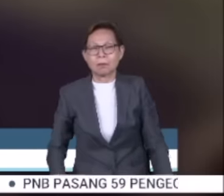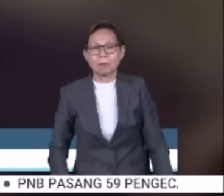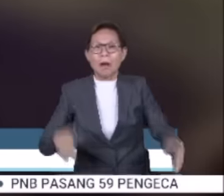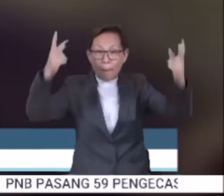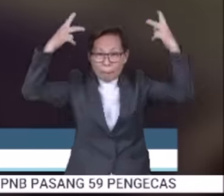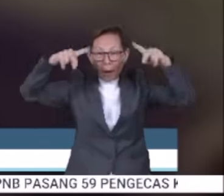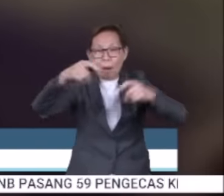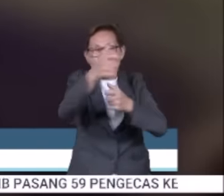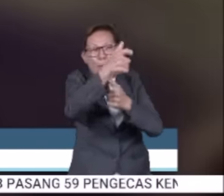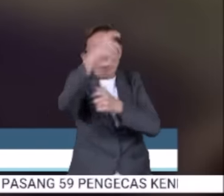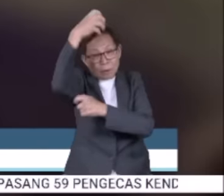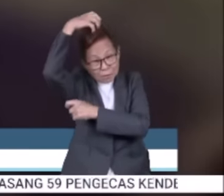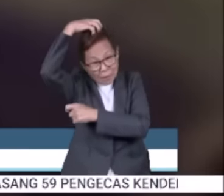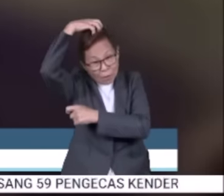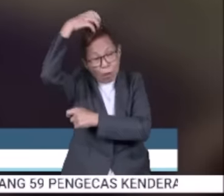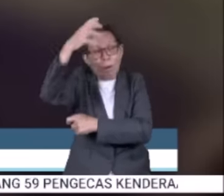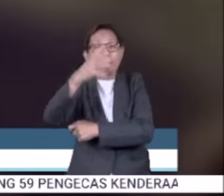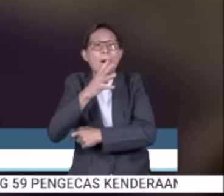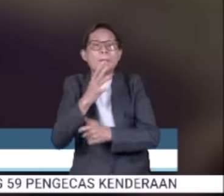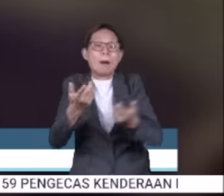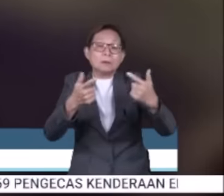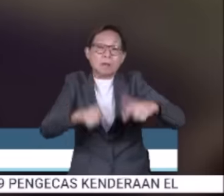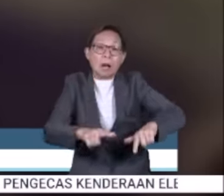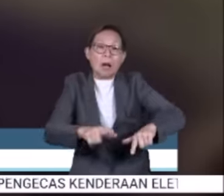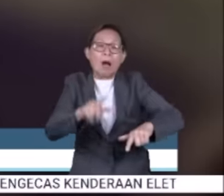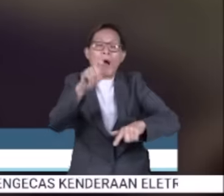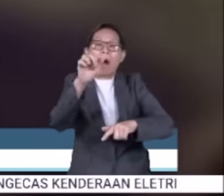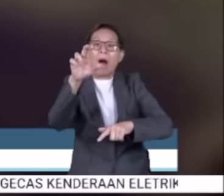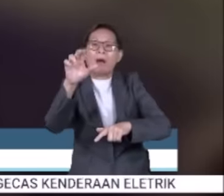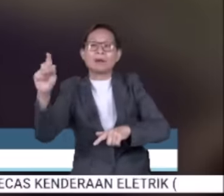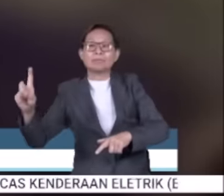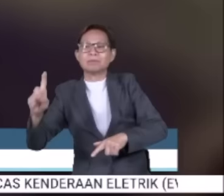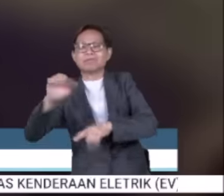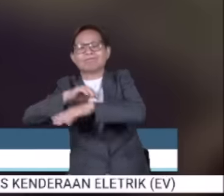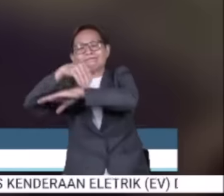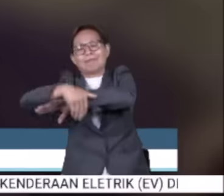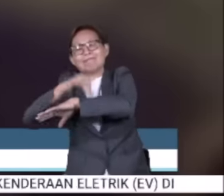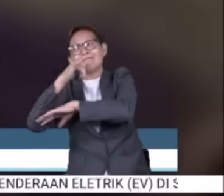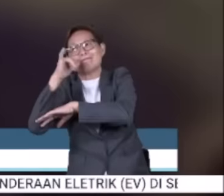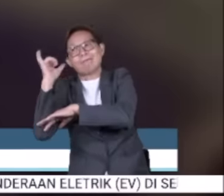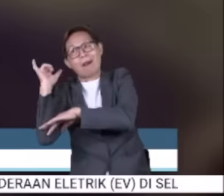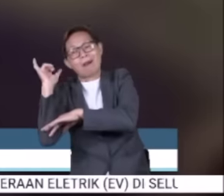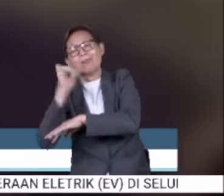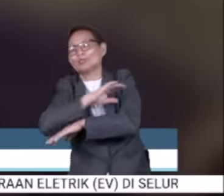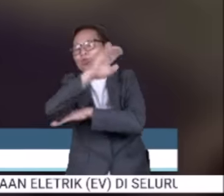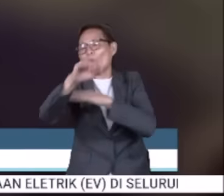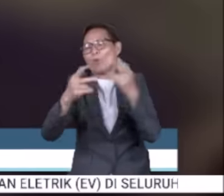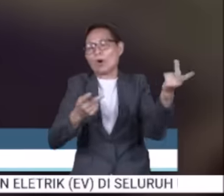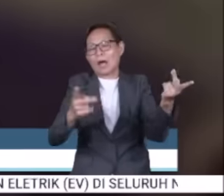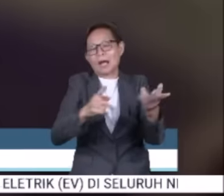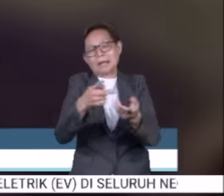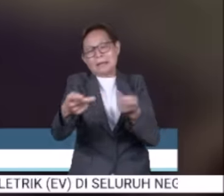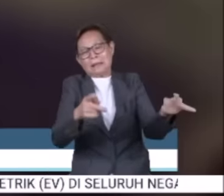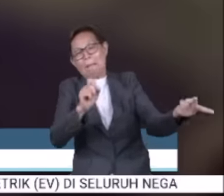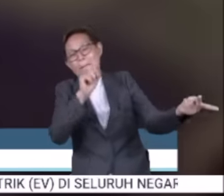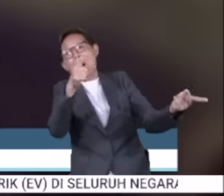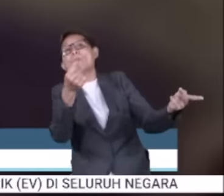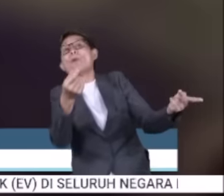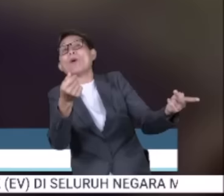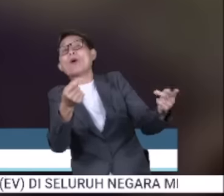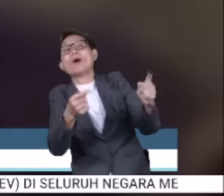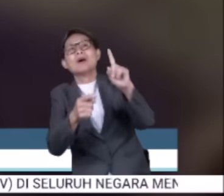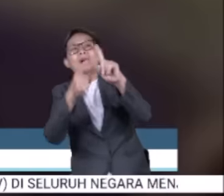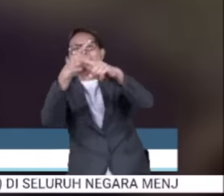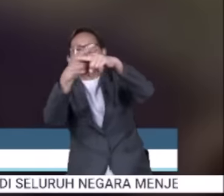Menurut pengarah Bomba Selangor, Murni Mamat, kejadian berlaku di Ara Damansara tengah malam tadi. Semua kenderaan terlibat merupakan kereta mewah yang dianggar bernilai